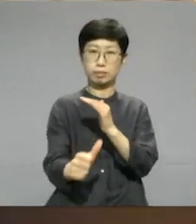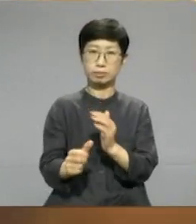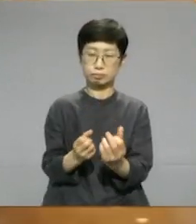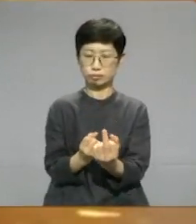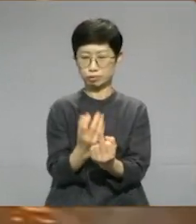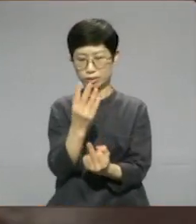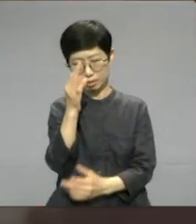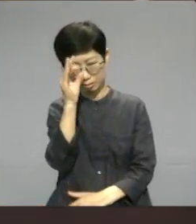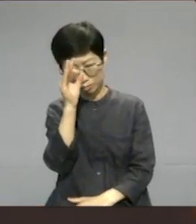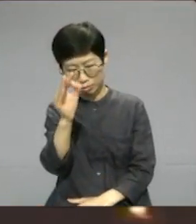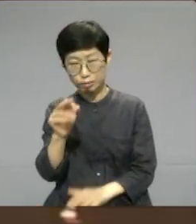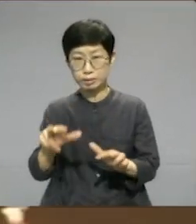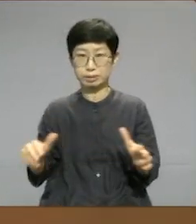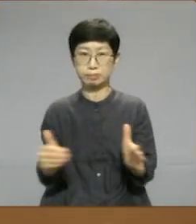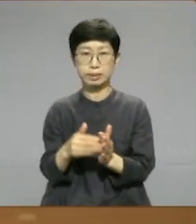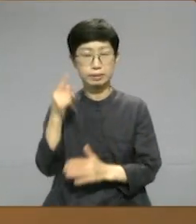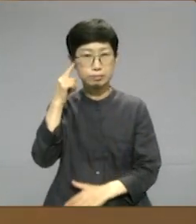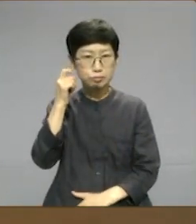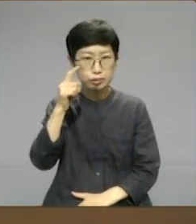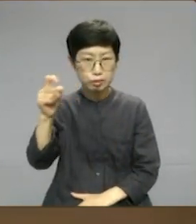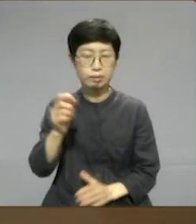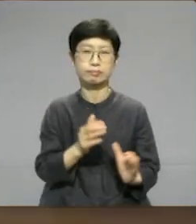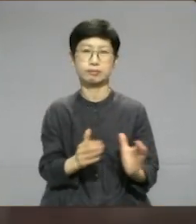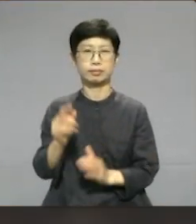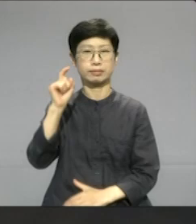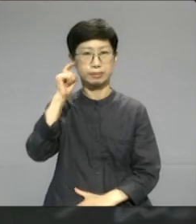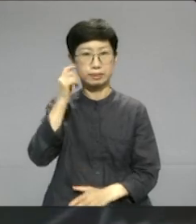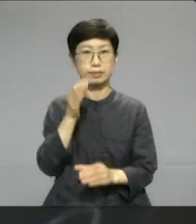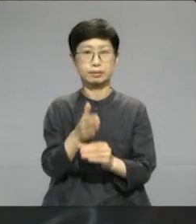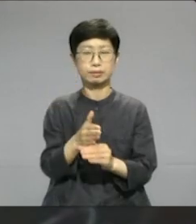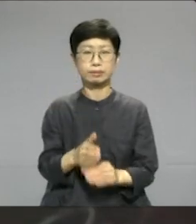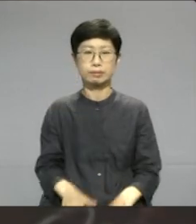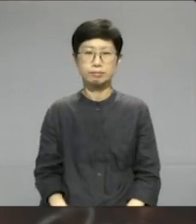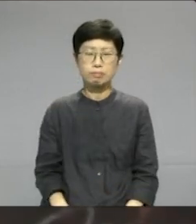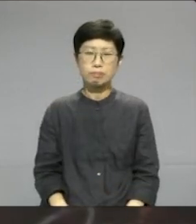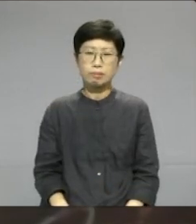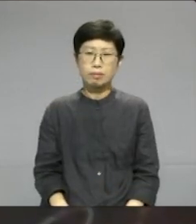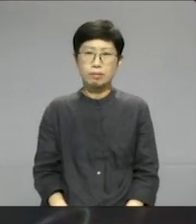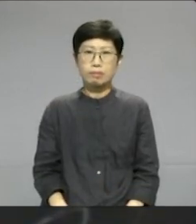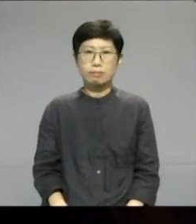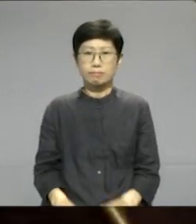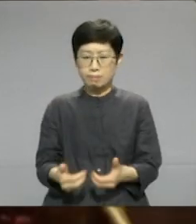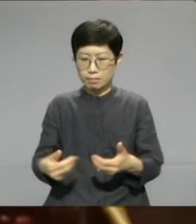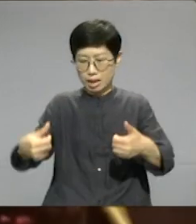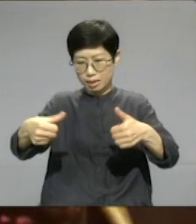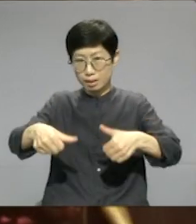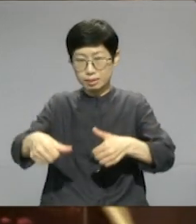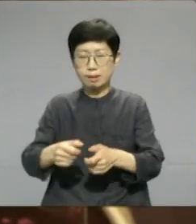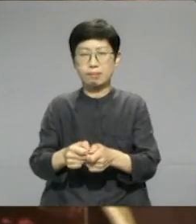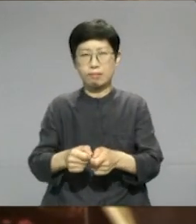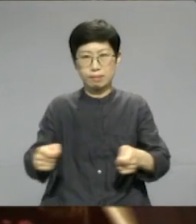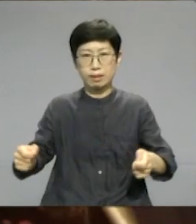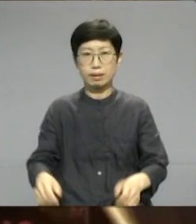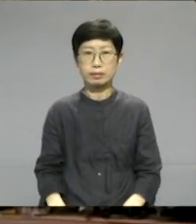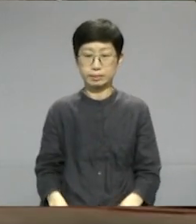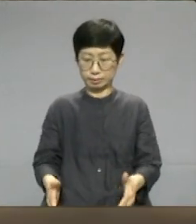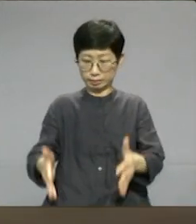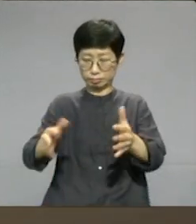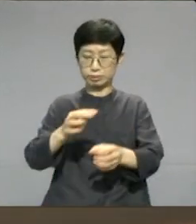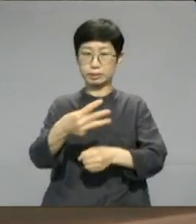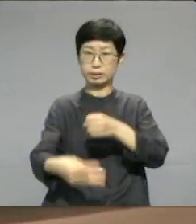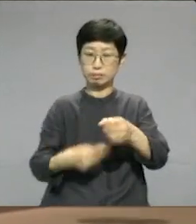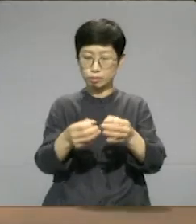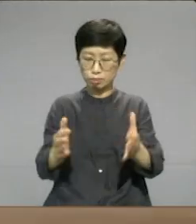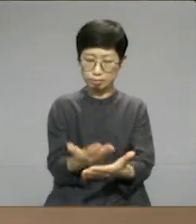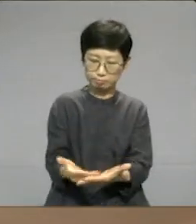화산을 바라보며 그간의 추억을 정리합니다. 한참을 뜨거운 작별 인사가 오가는데요. 건물은 3년